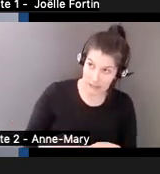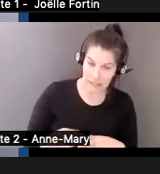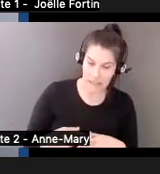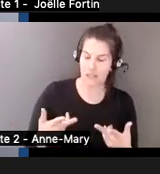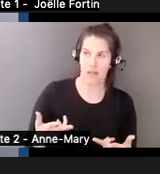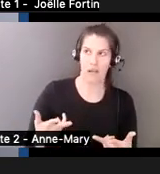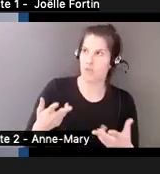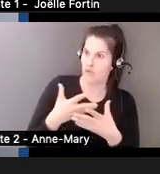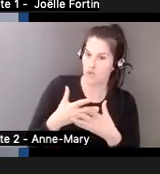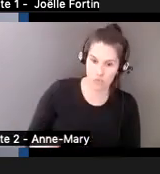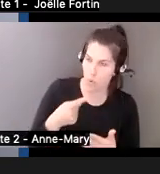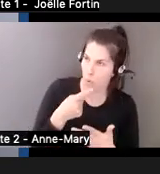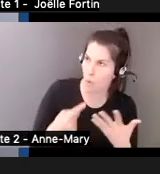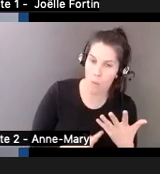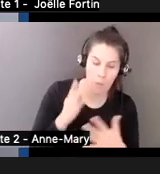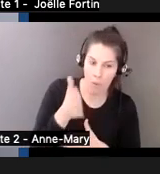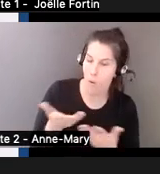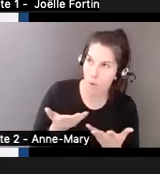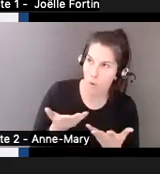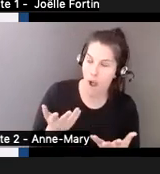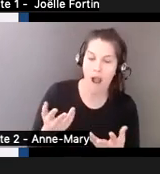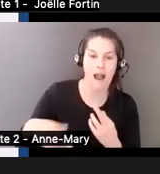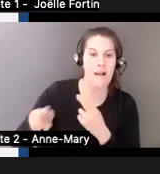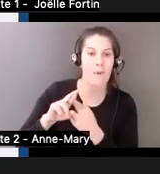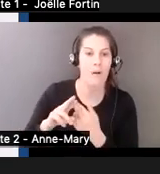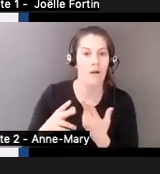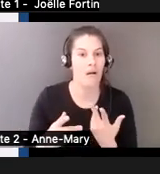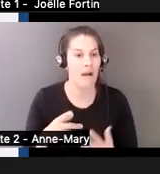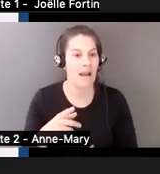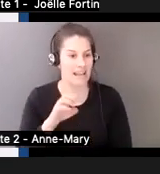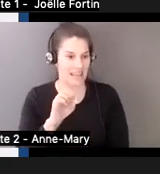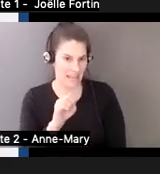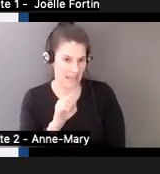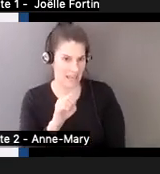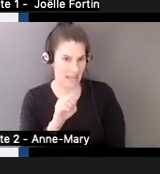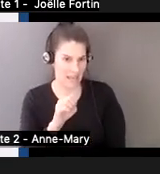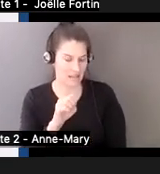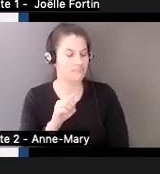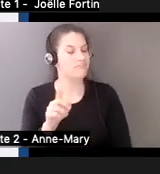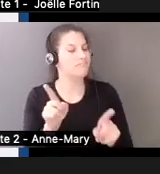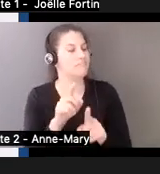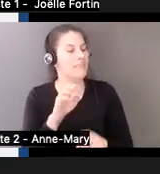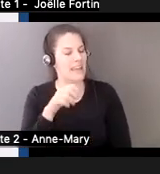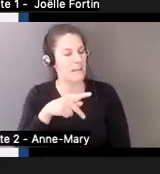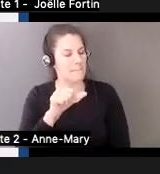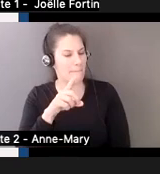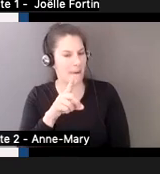solutions pour moi plus tard. Et on m'a répondu, soit l'EHPAD, donc pour vous l'équivalent de votre...